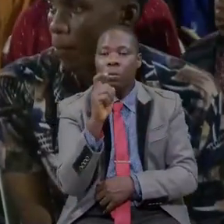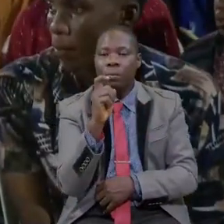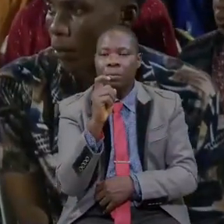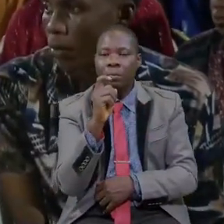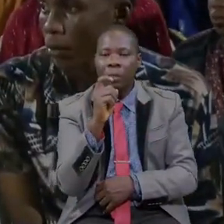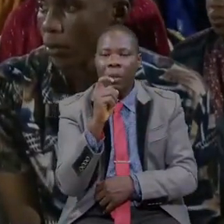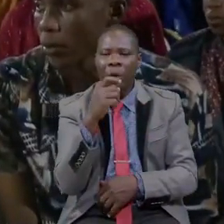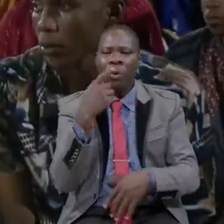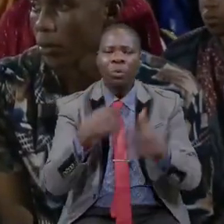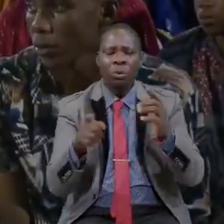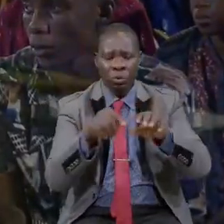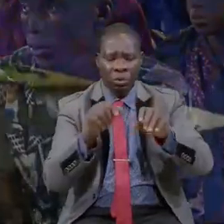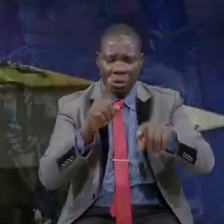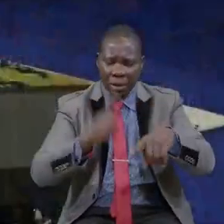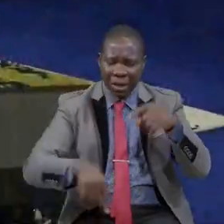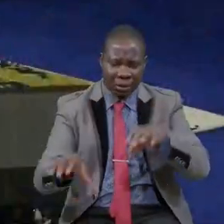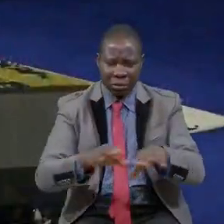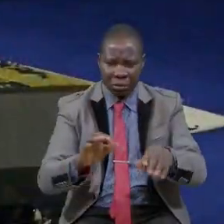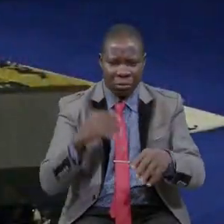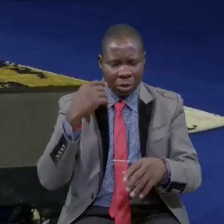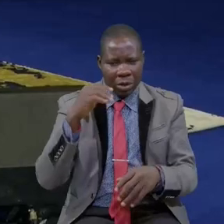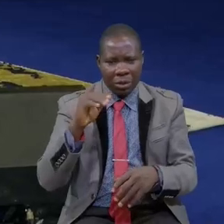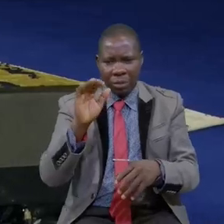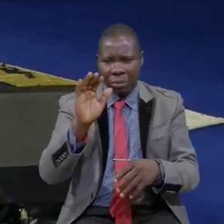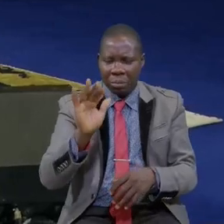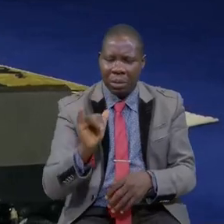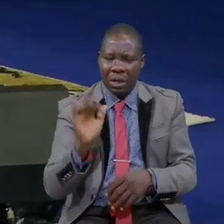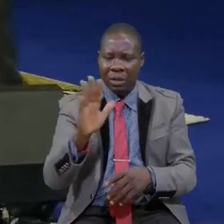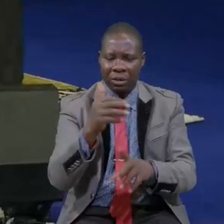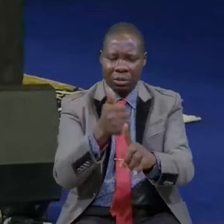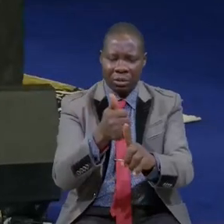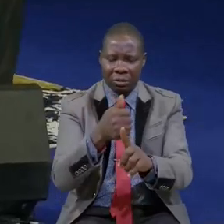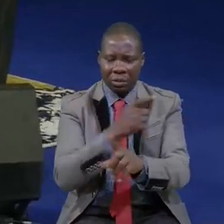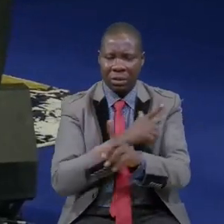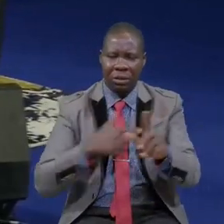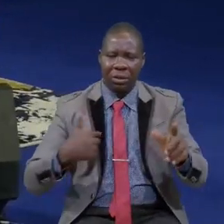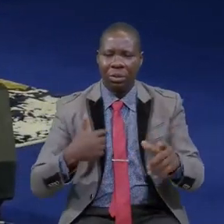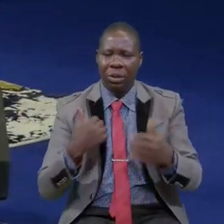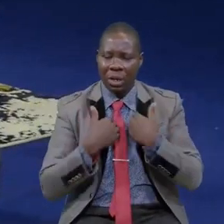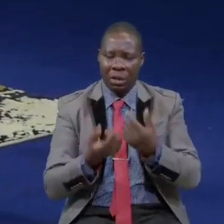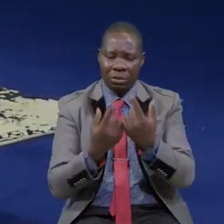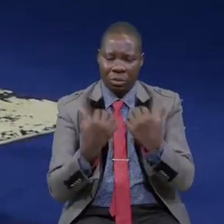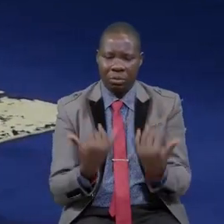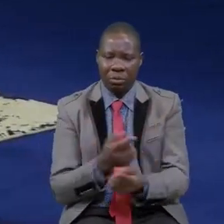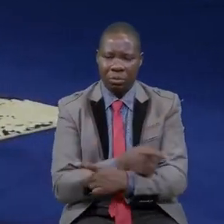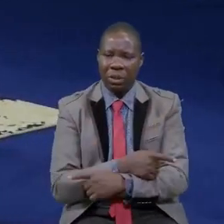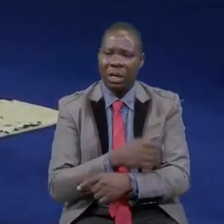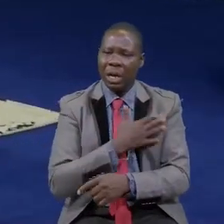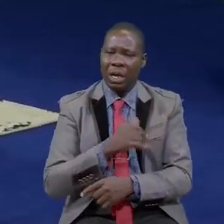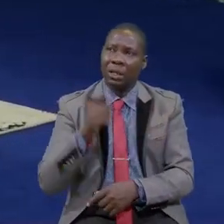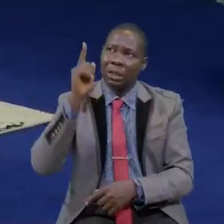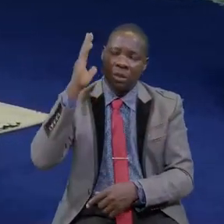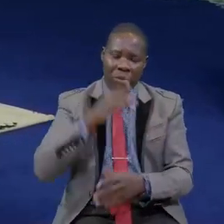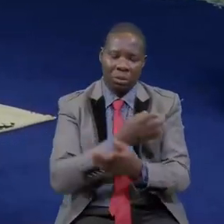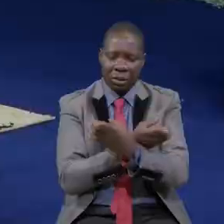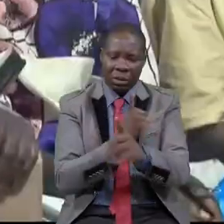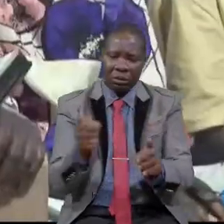Et ce que tu n'arrives pas à faire de toi-même, le Seigneur est venu ce soir et il va te délivrer au nom